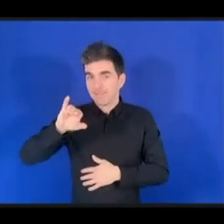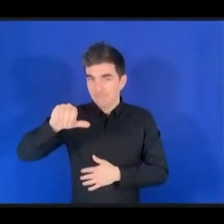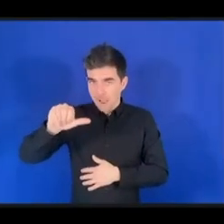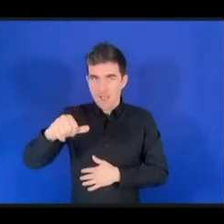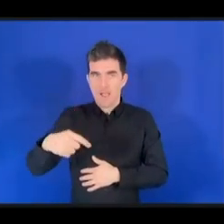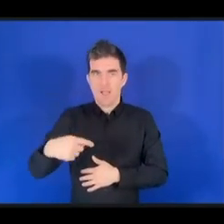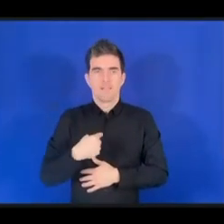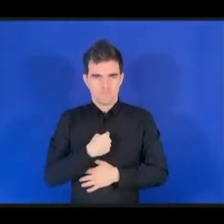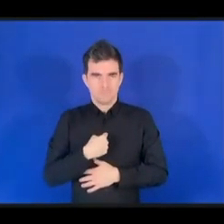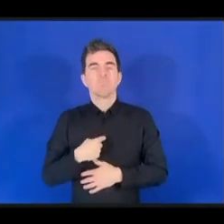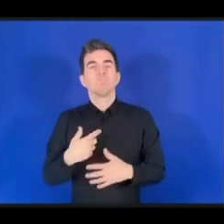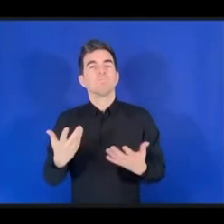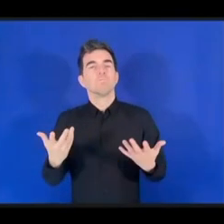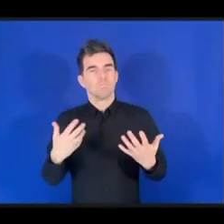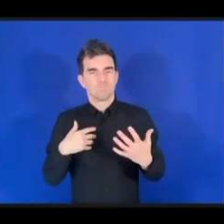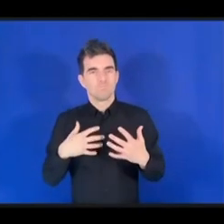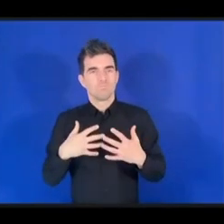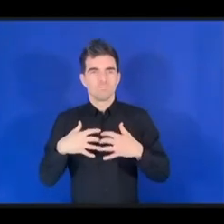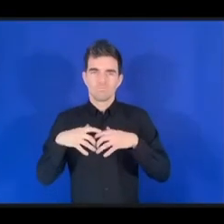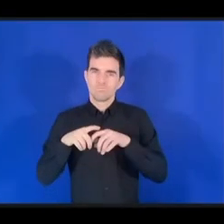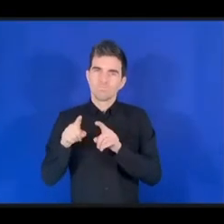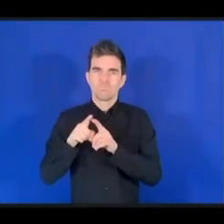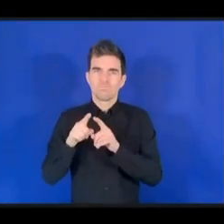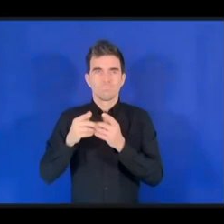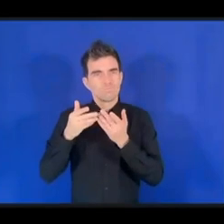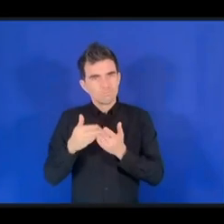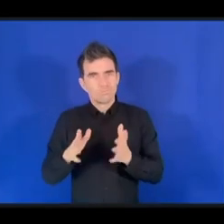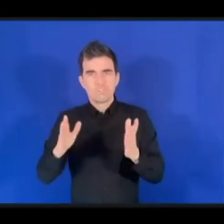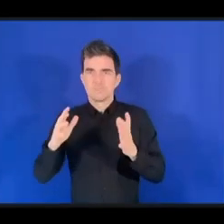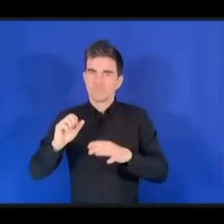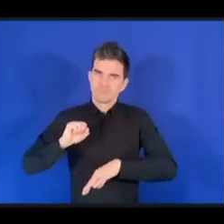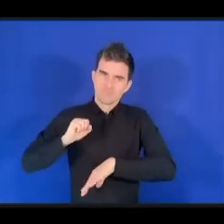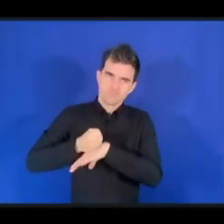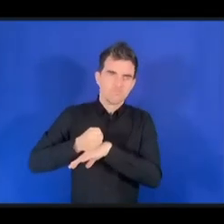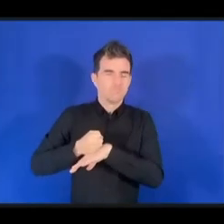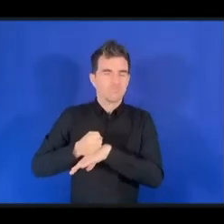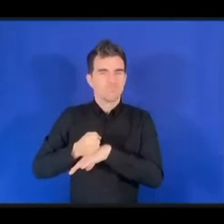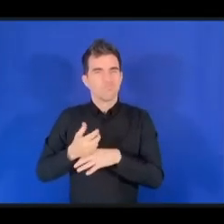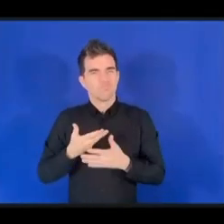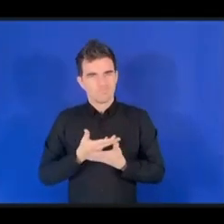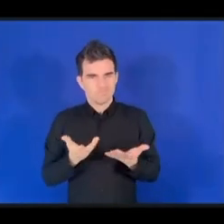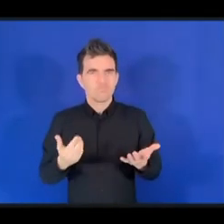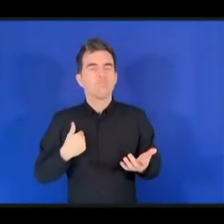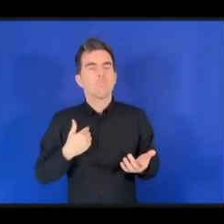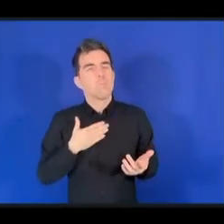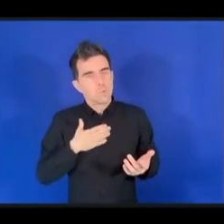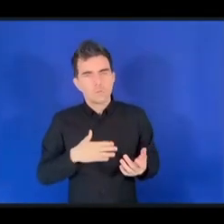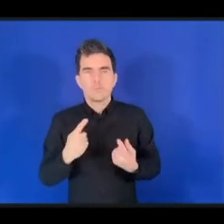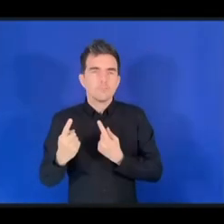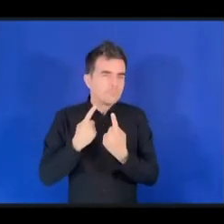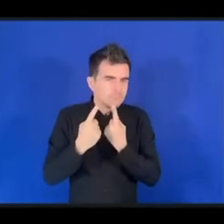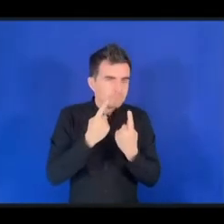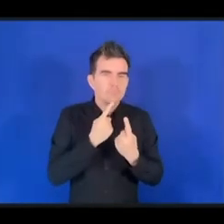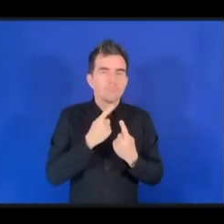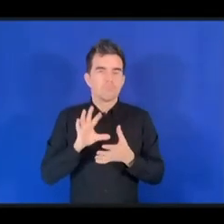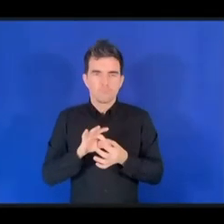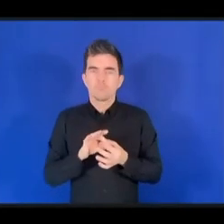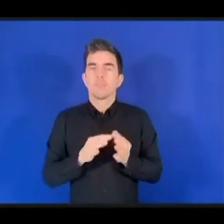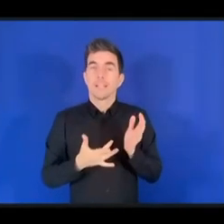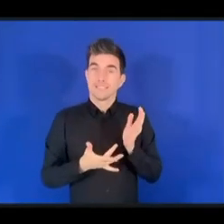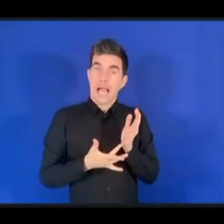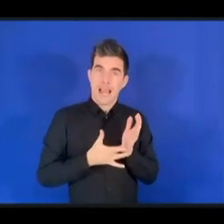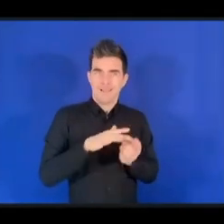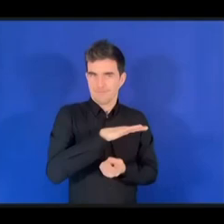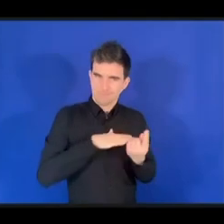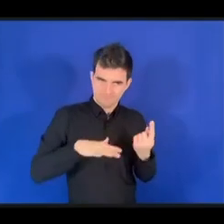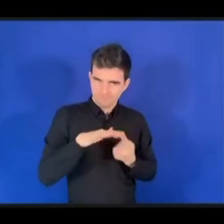とお話をできること大変光栄に思いますテクニカルコミュニティを代表しておりますまず日本国政府に